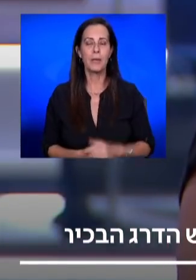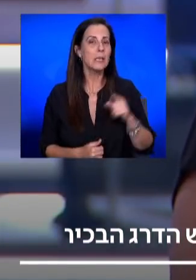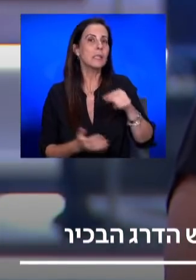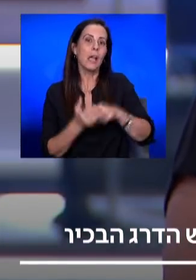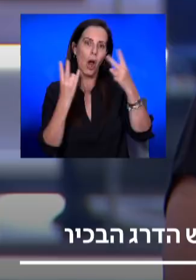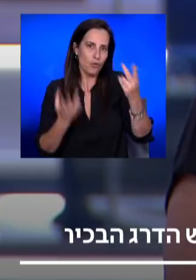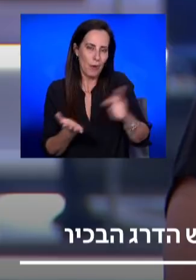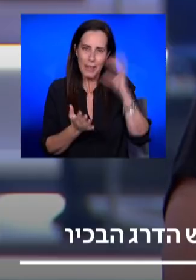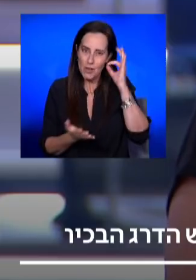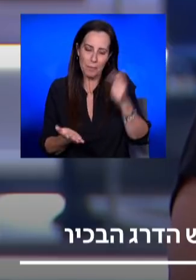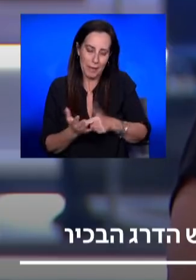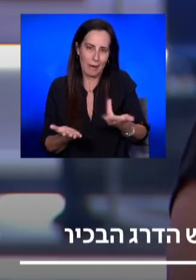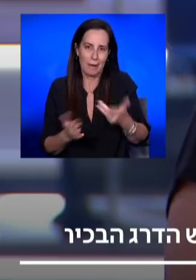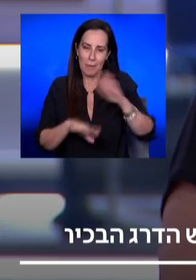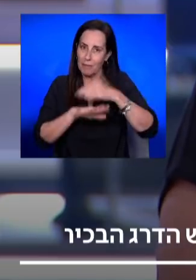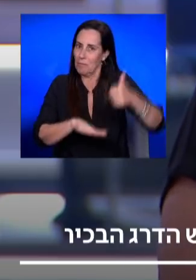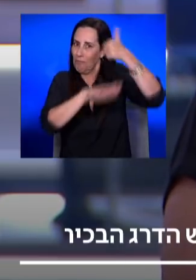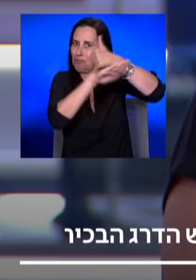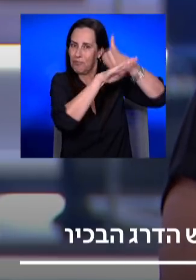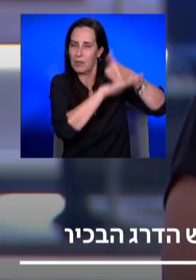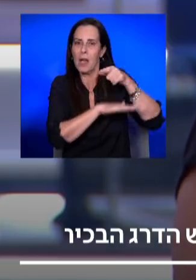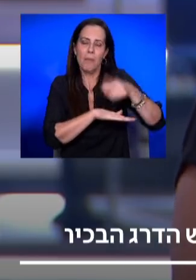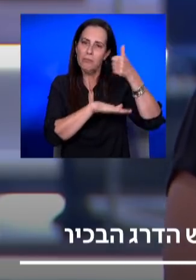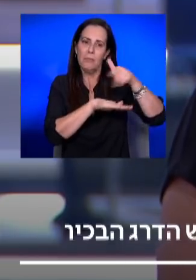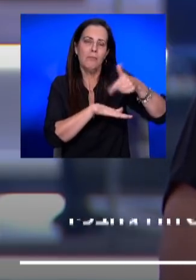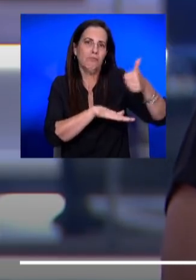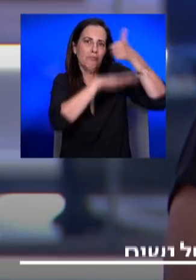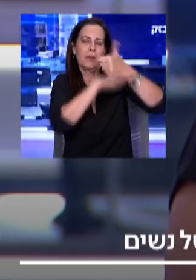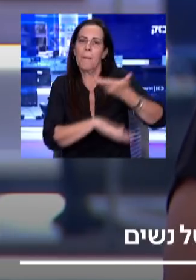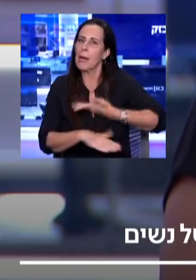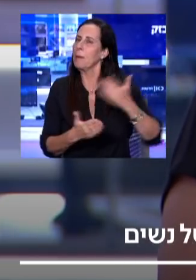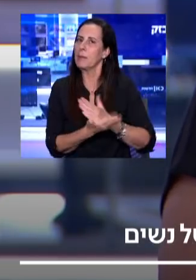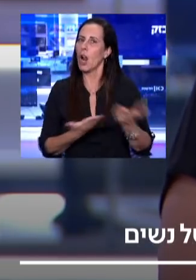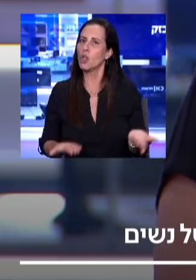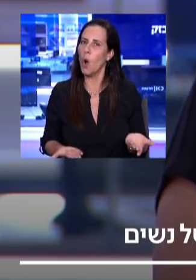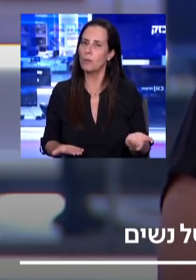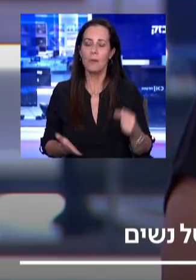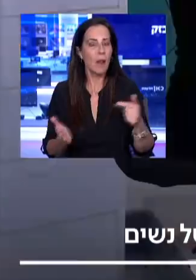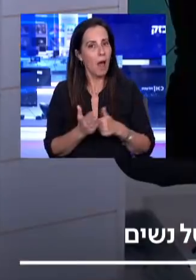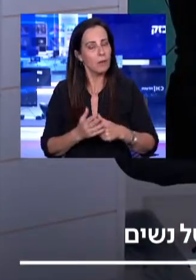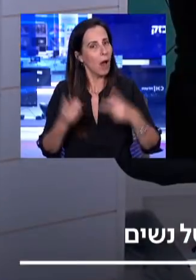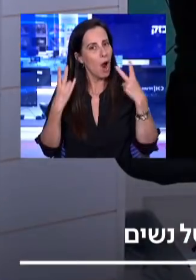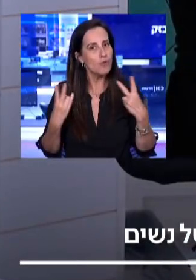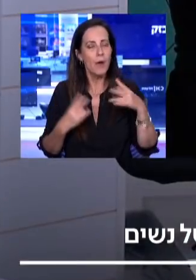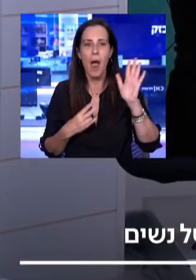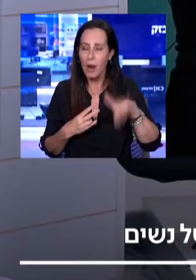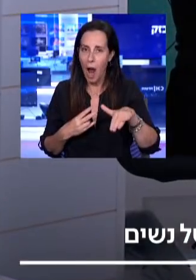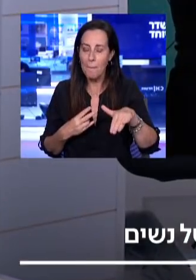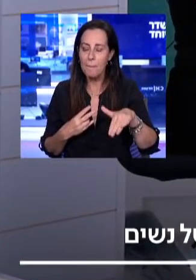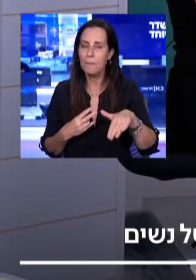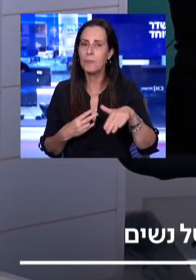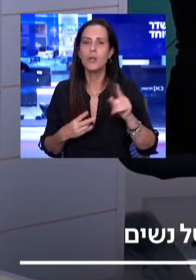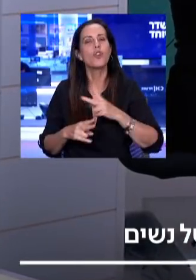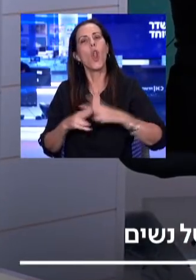א', כי בדרגים הבכירים ביותר הם הדרגים שמקבלים את ההחלטות. ולכן חשוב שלא